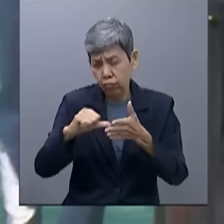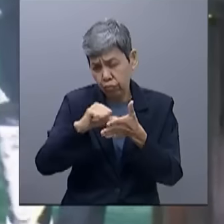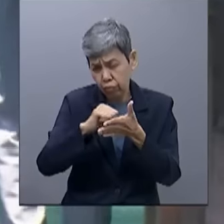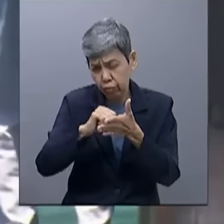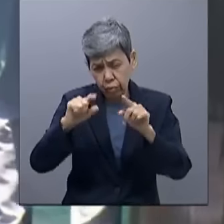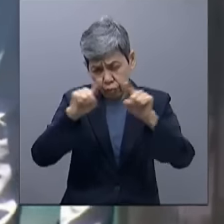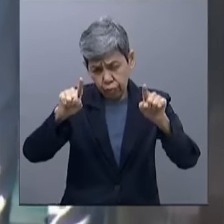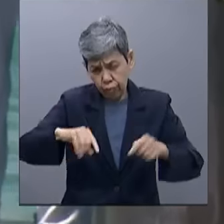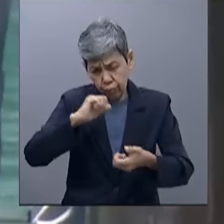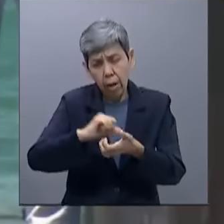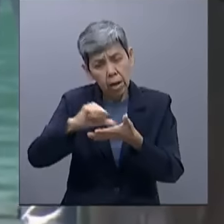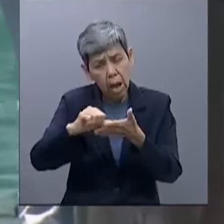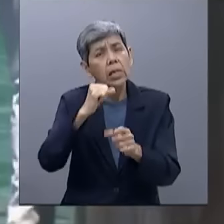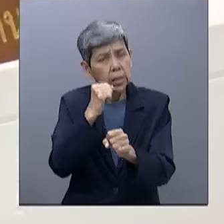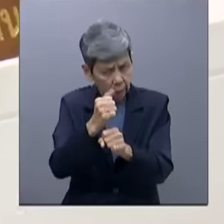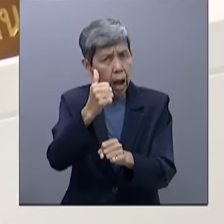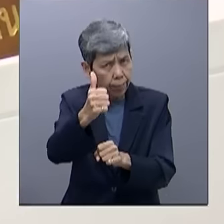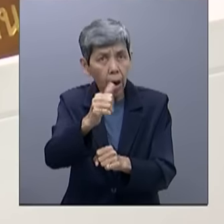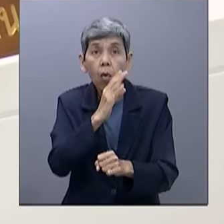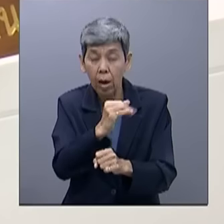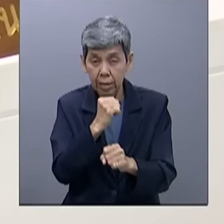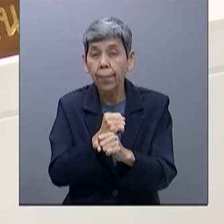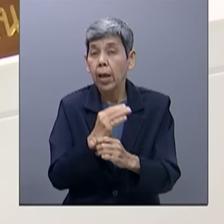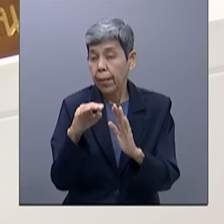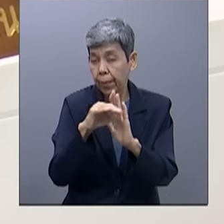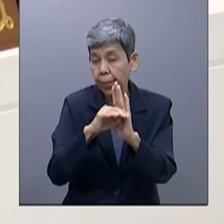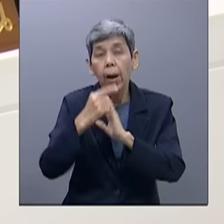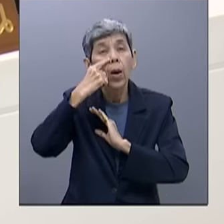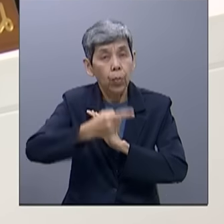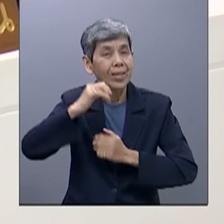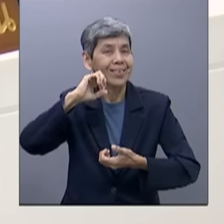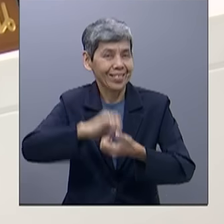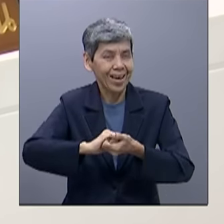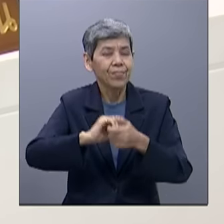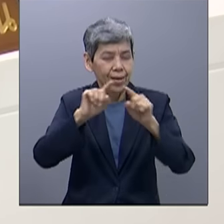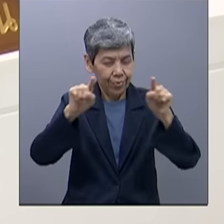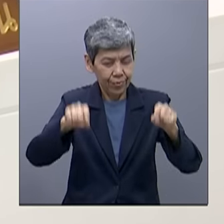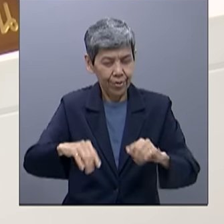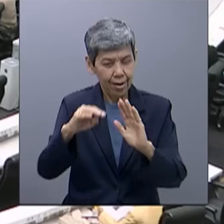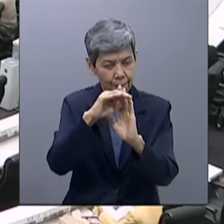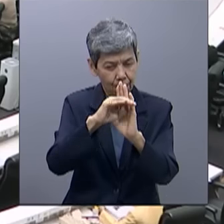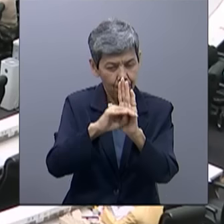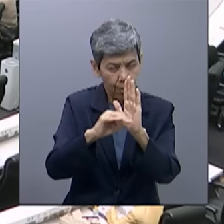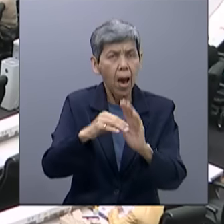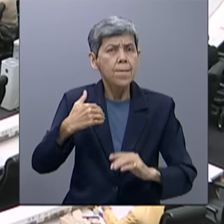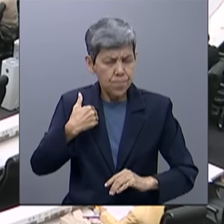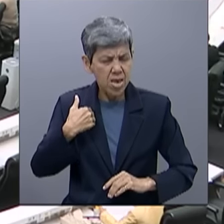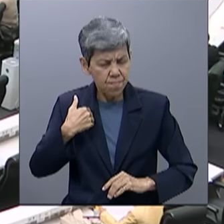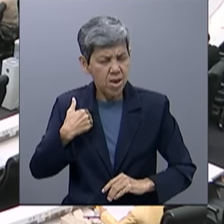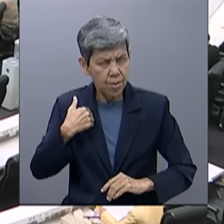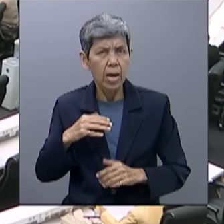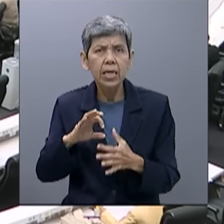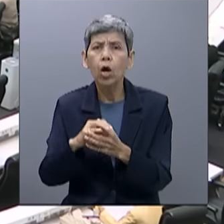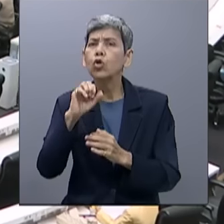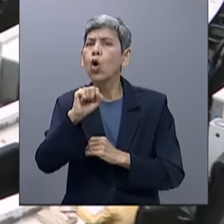าก็สามารถเปลี่ยนแปลงได้ถ้าเป็นไปตามหลักการปกติของสัญญานะคะแล้วก็มีความเห็นกรณีของการที่วุ